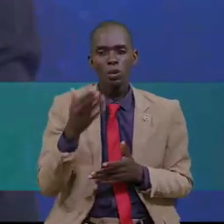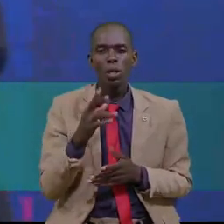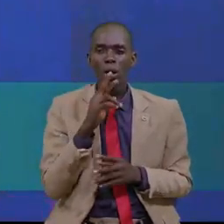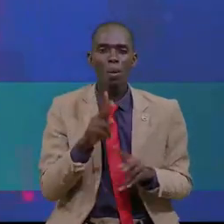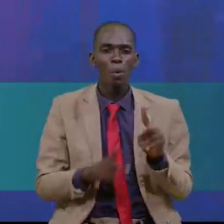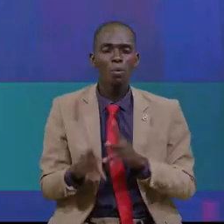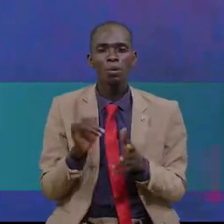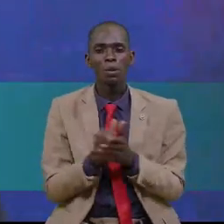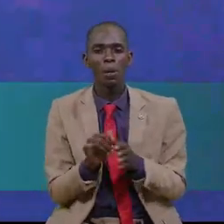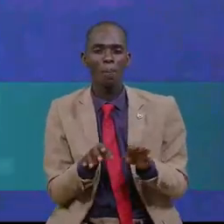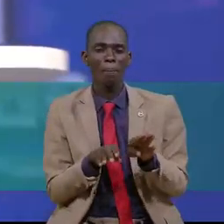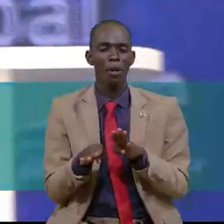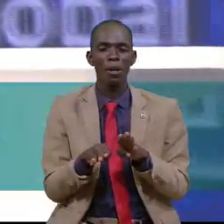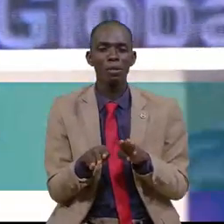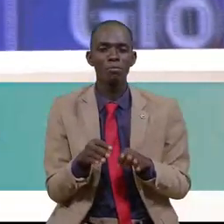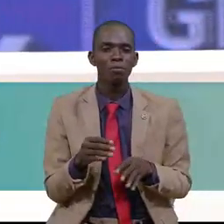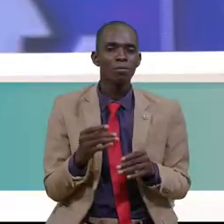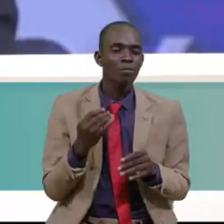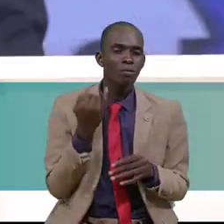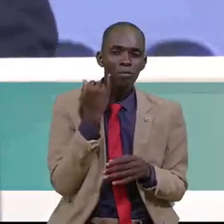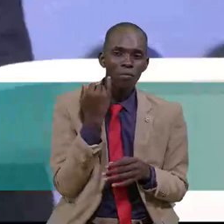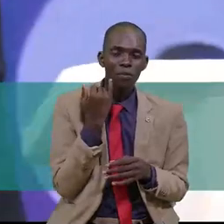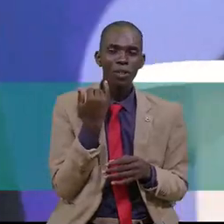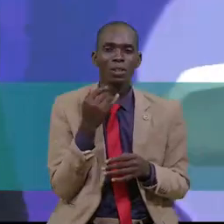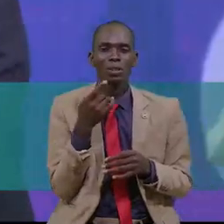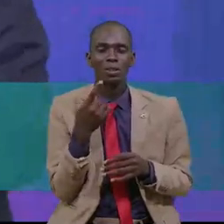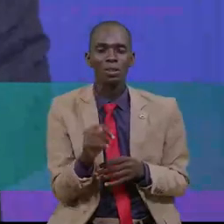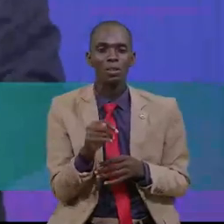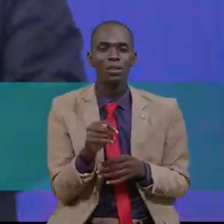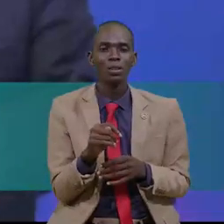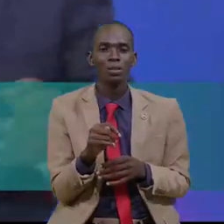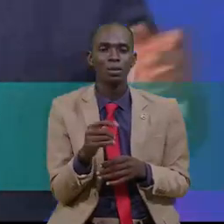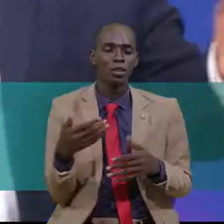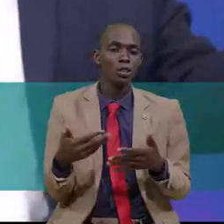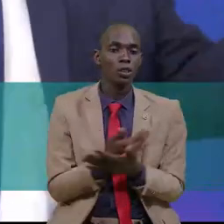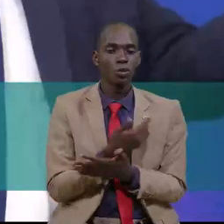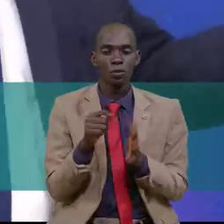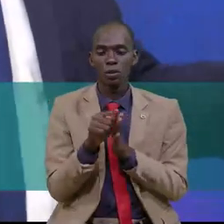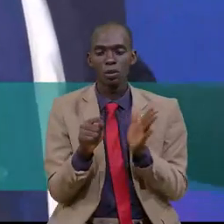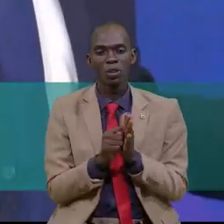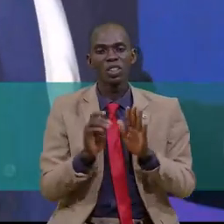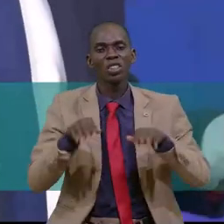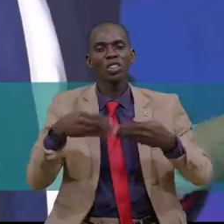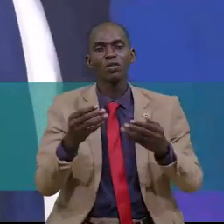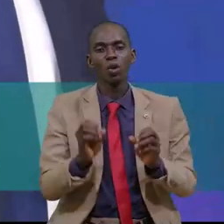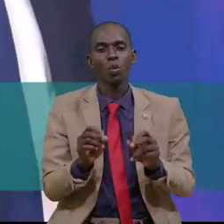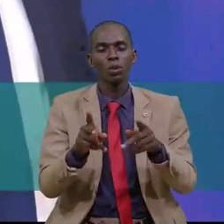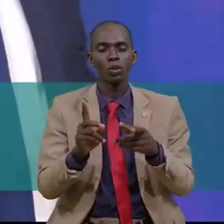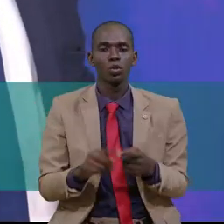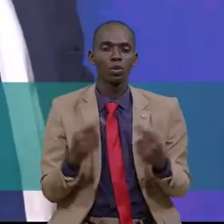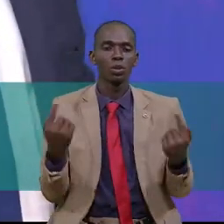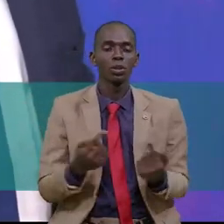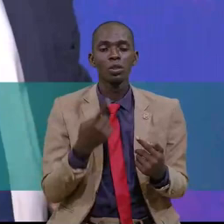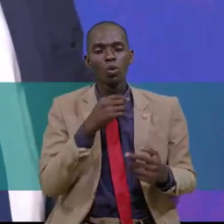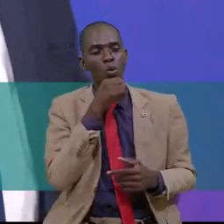gens qui agissent comme si le Nouveau Testament vous donne la liberté de pécher. Et ils disent,